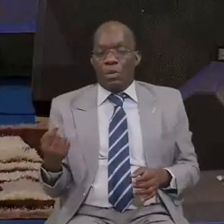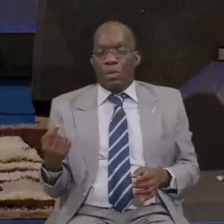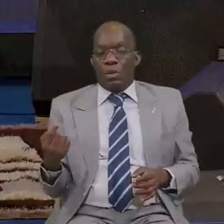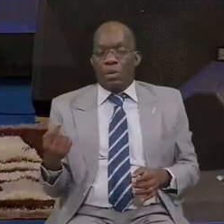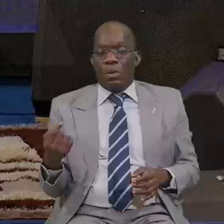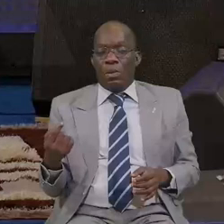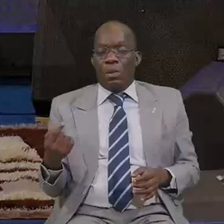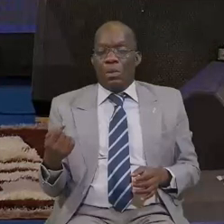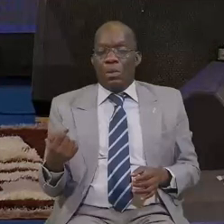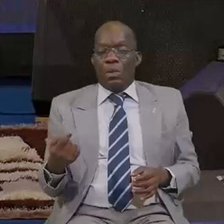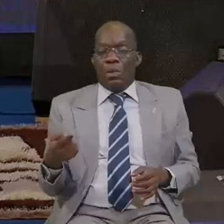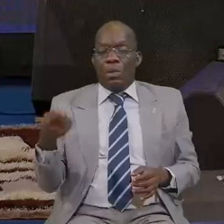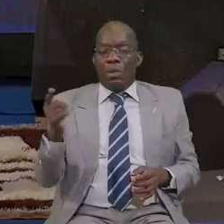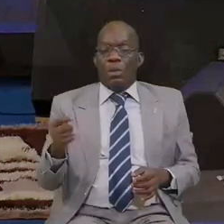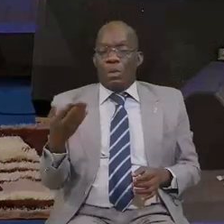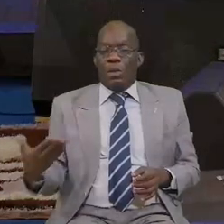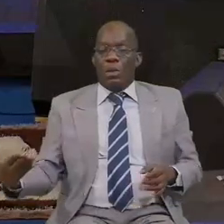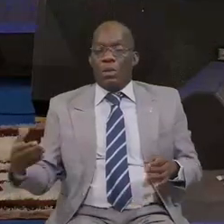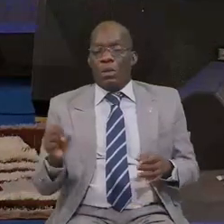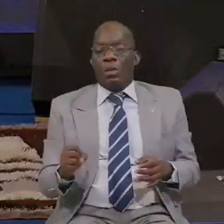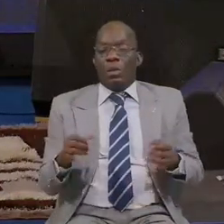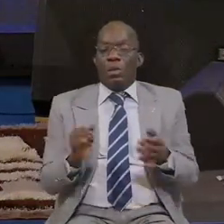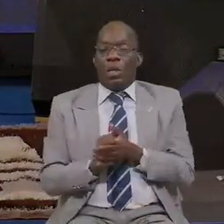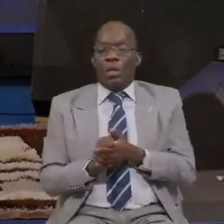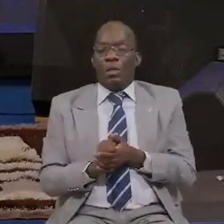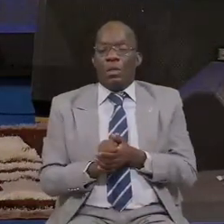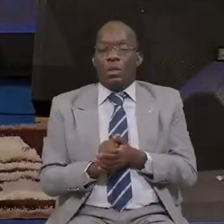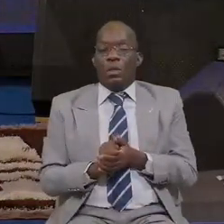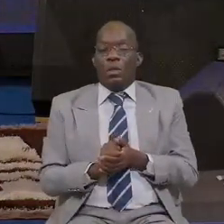ce qui lui est agréable.